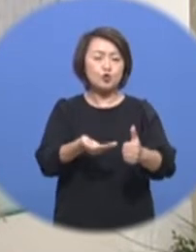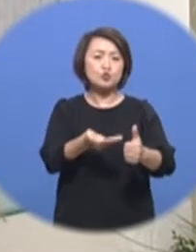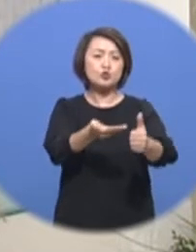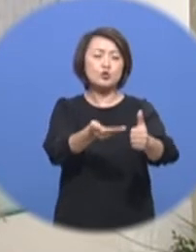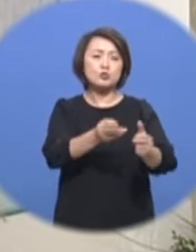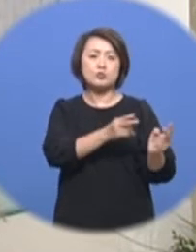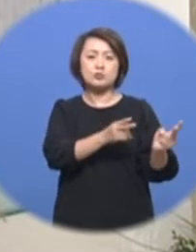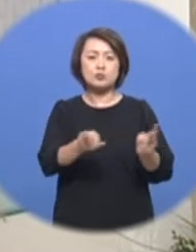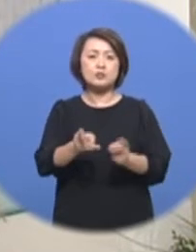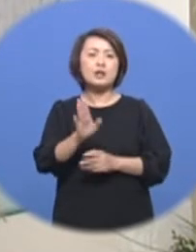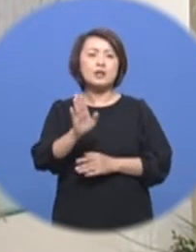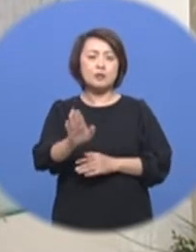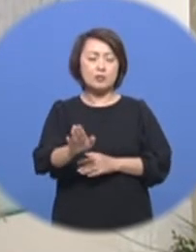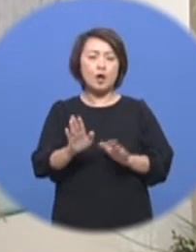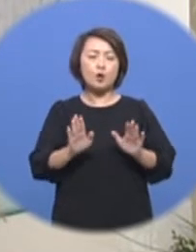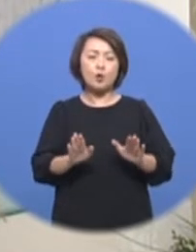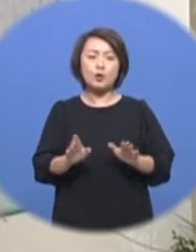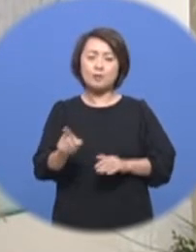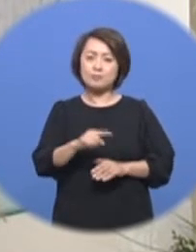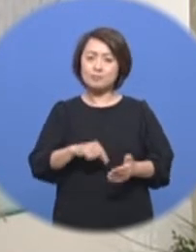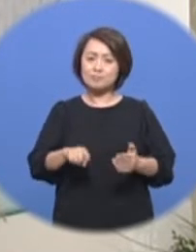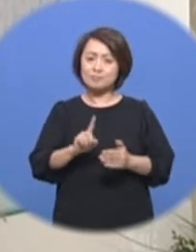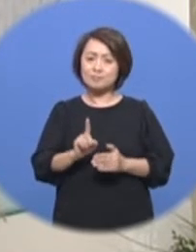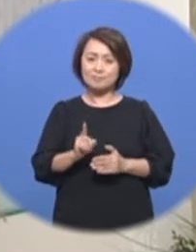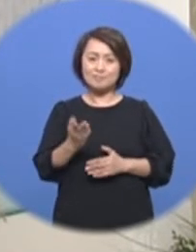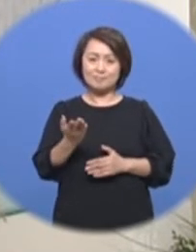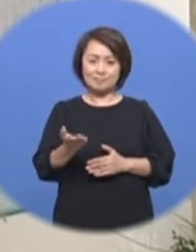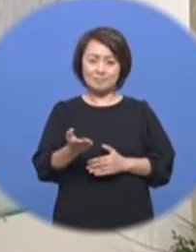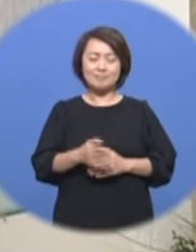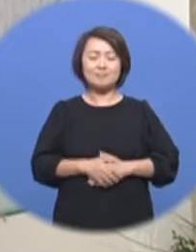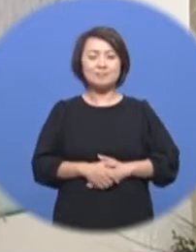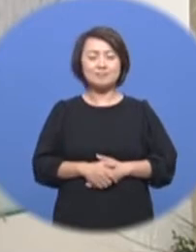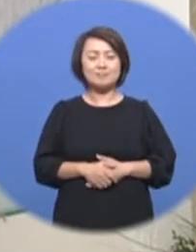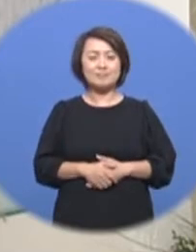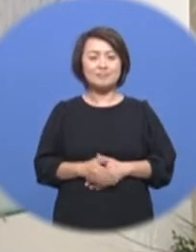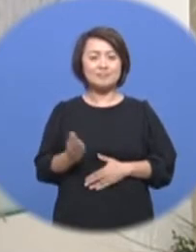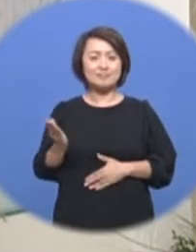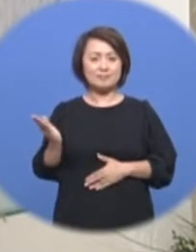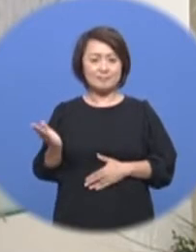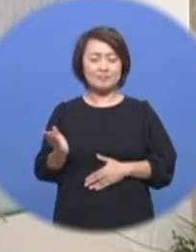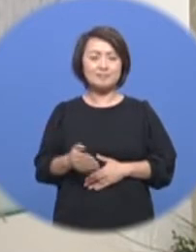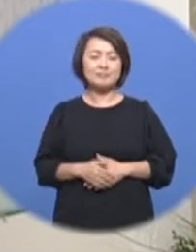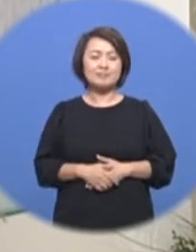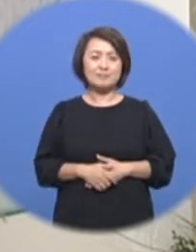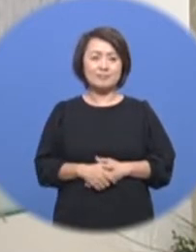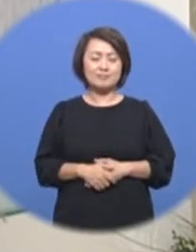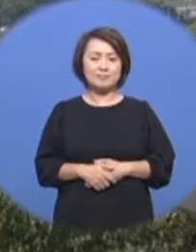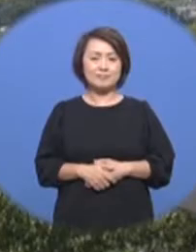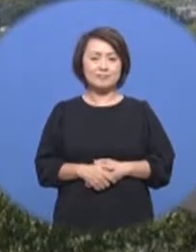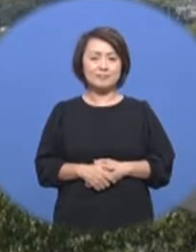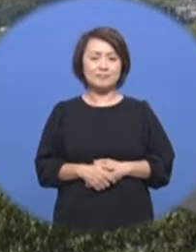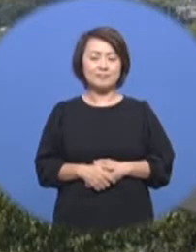。さあ今回はどんな県産品が登場するのでしょうか。こちらをご覧ください。